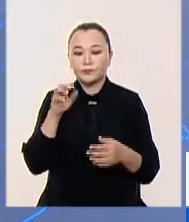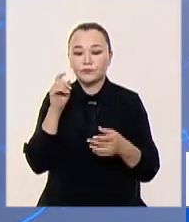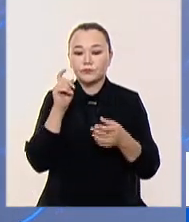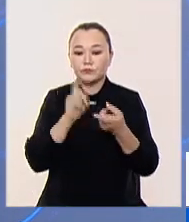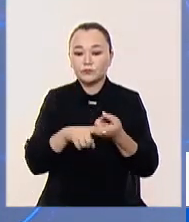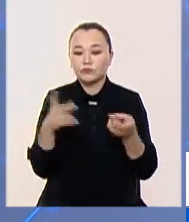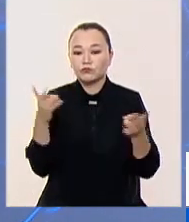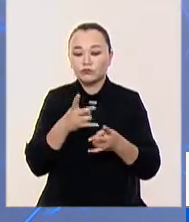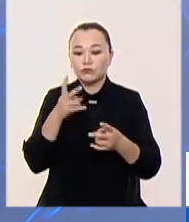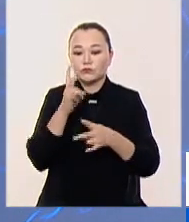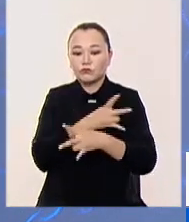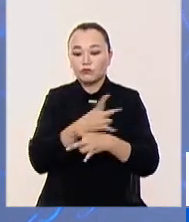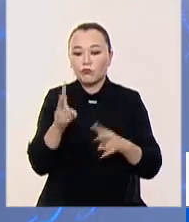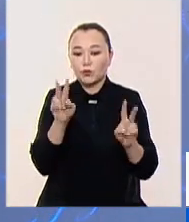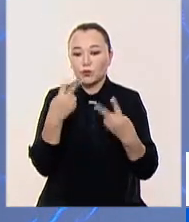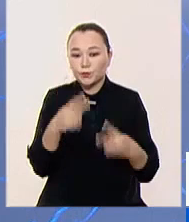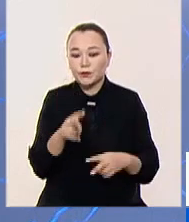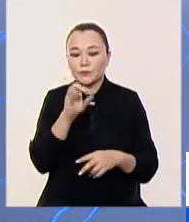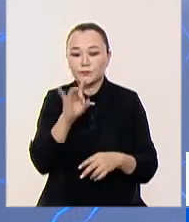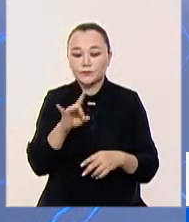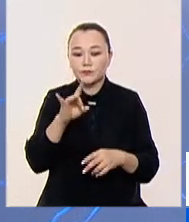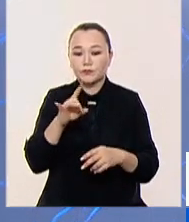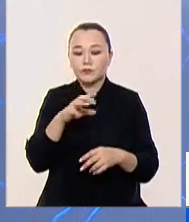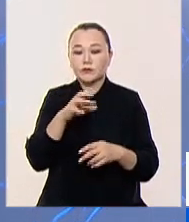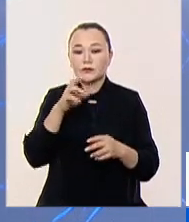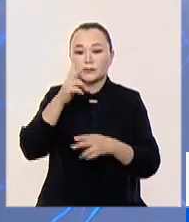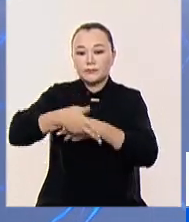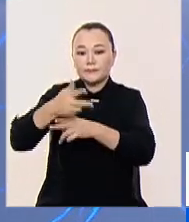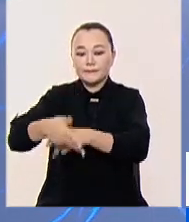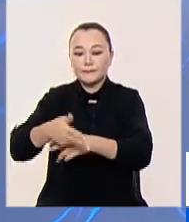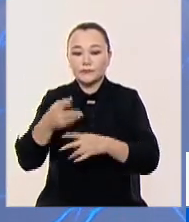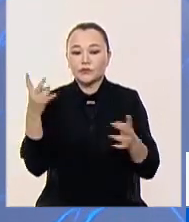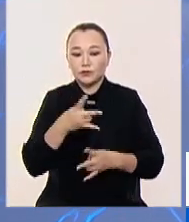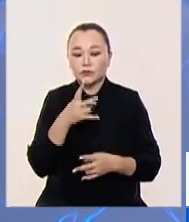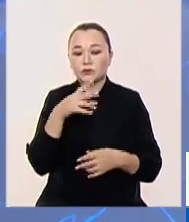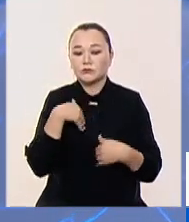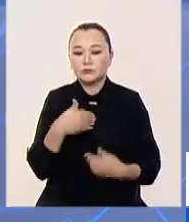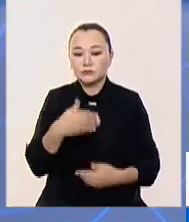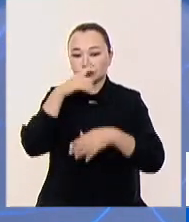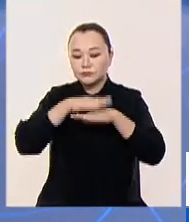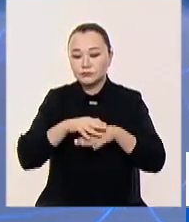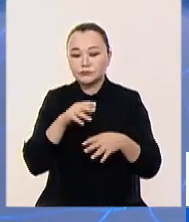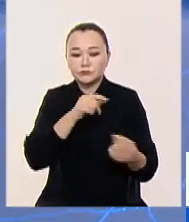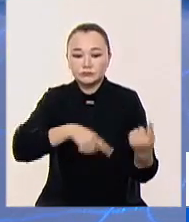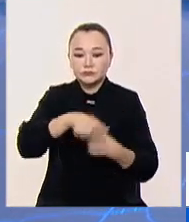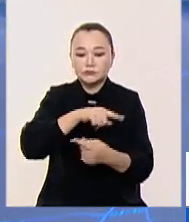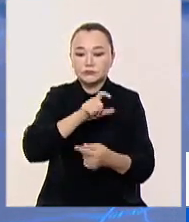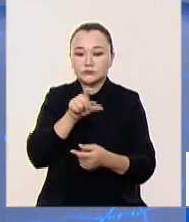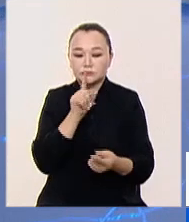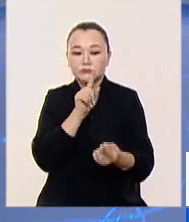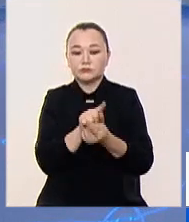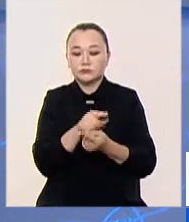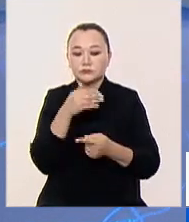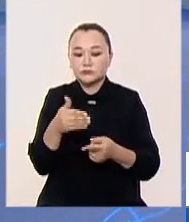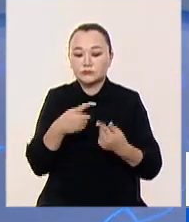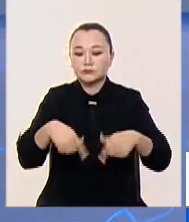Подключить ночные бары и клубы к системе ЦОУ предложил аким Алматы Ерболат Досаев на встрече с предпринимателями. Хозяева